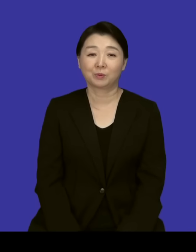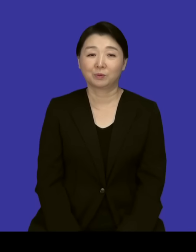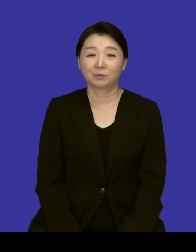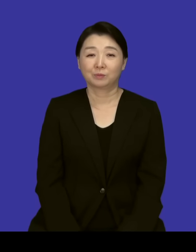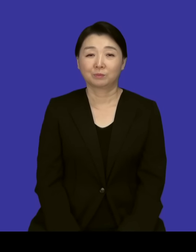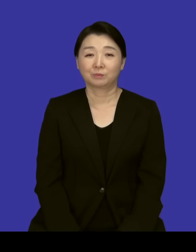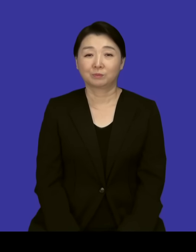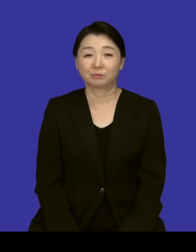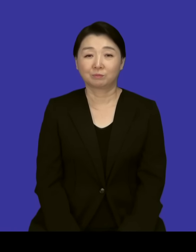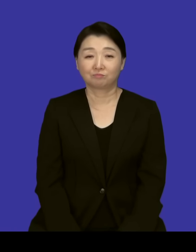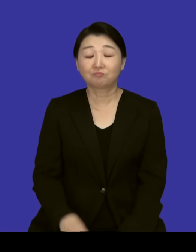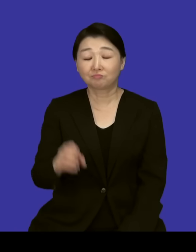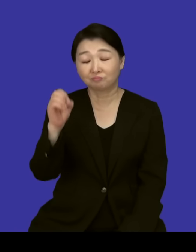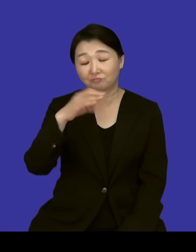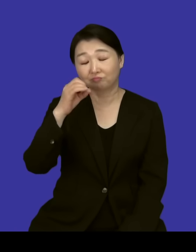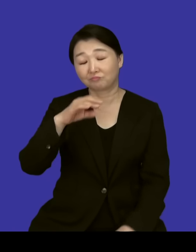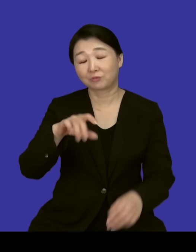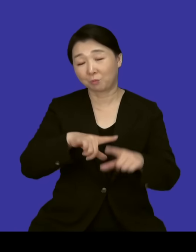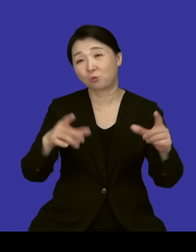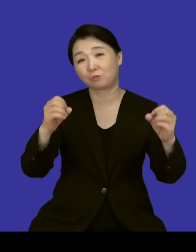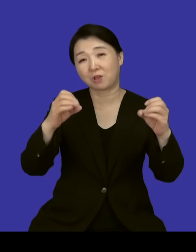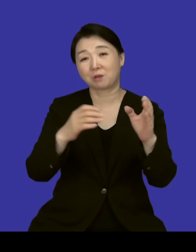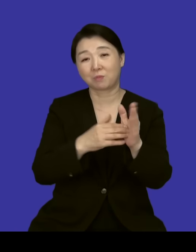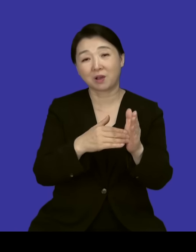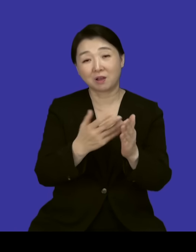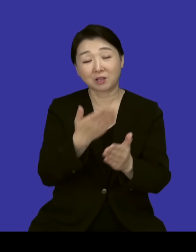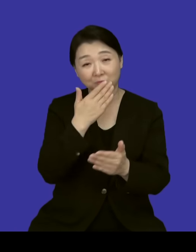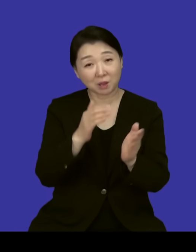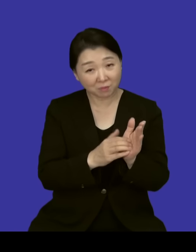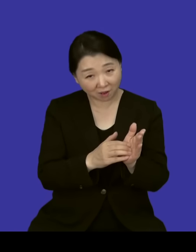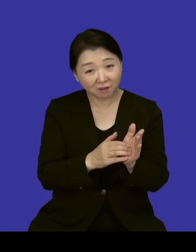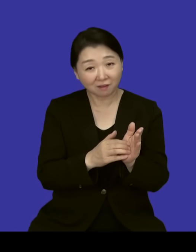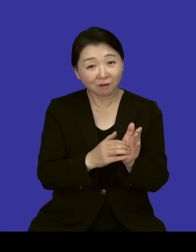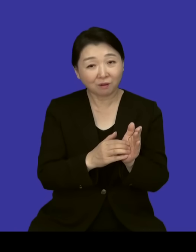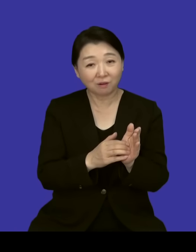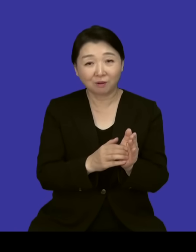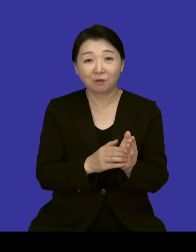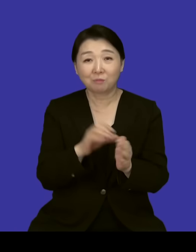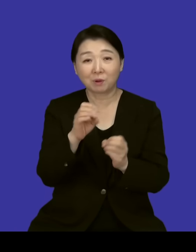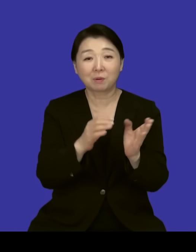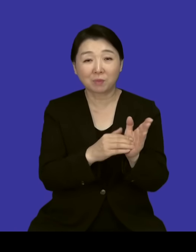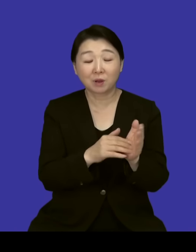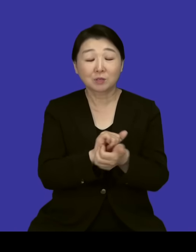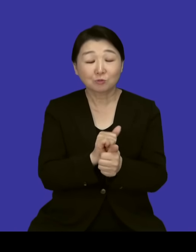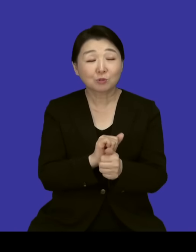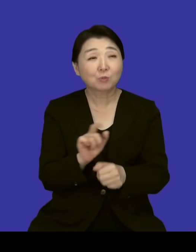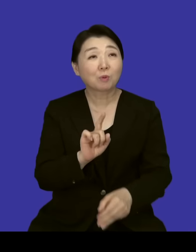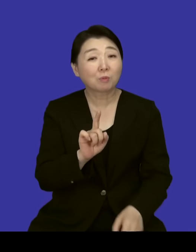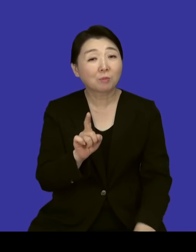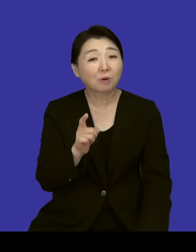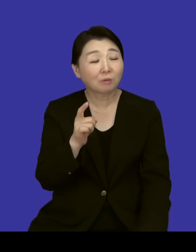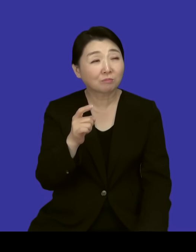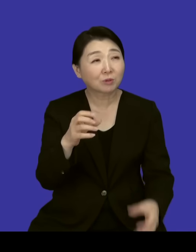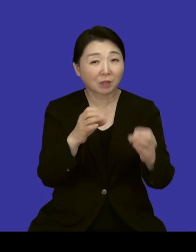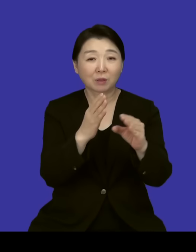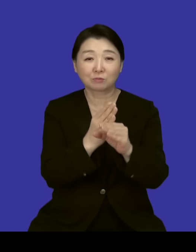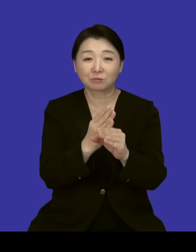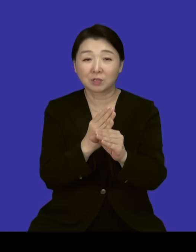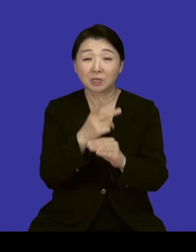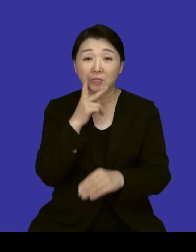그래서 뭐 그냥 통상적인 얘기 있잖아요. 예. 형님 식사하셨어요? 네. 뭐부터 뭐 예. 주식시장 어때 보여요? 뭐 이런 얘기하는데